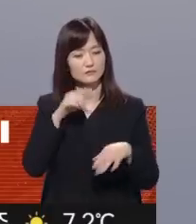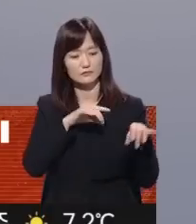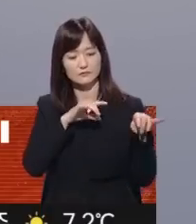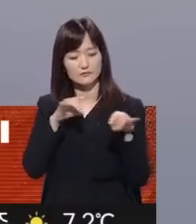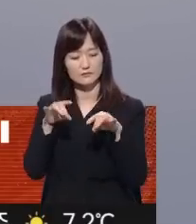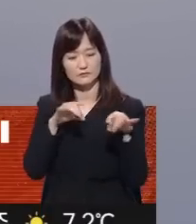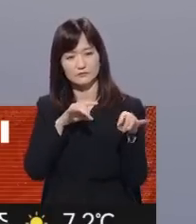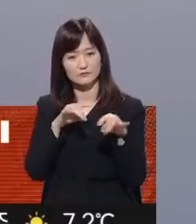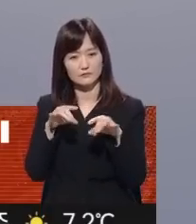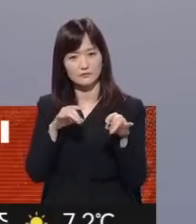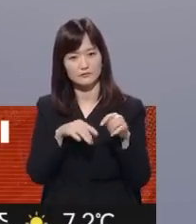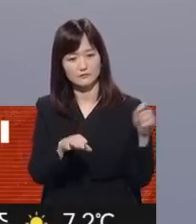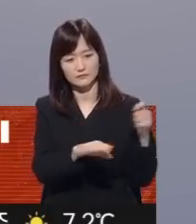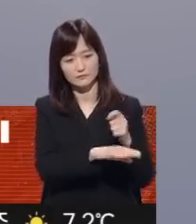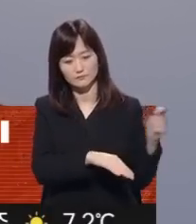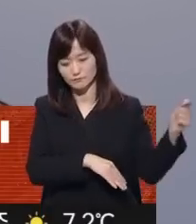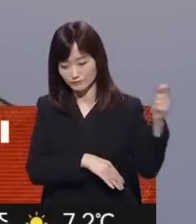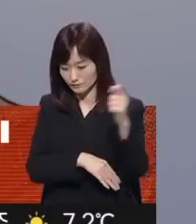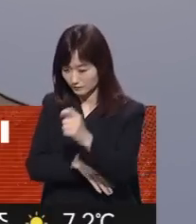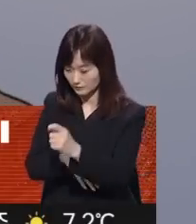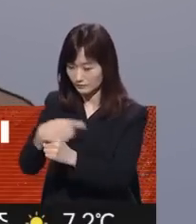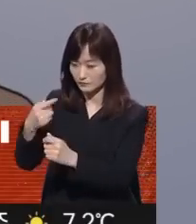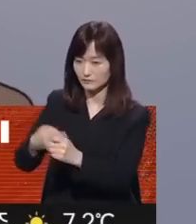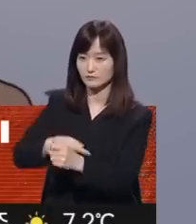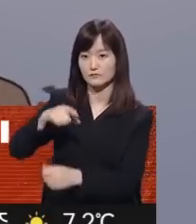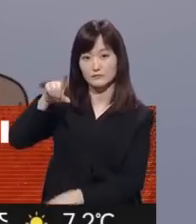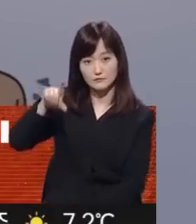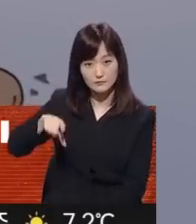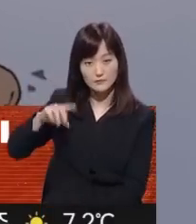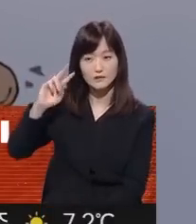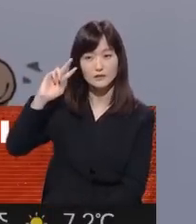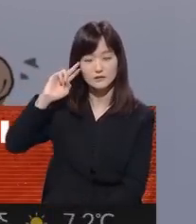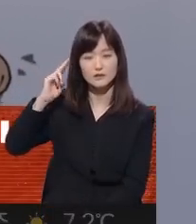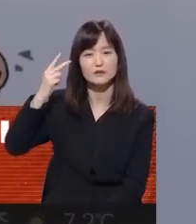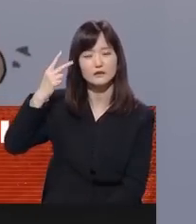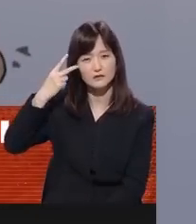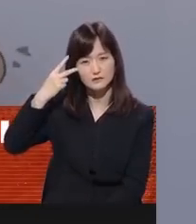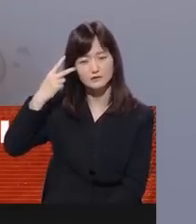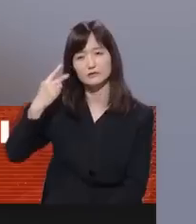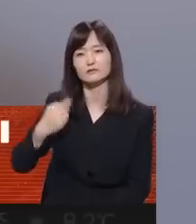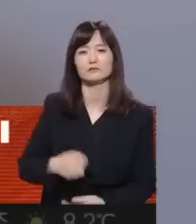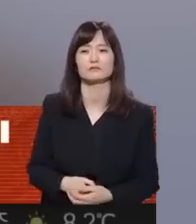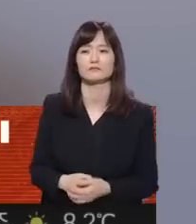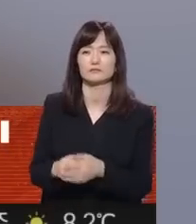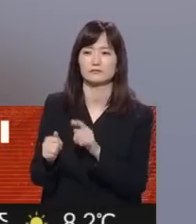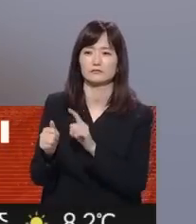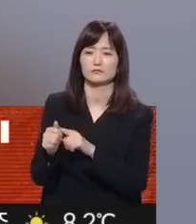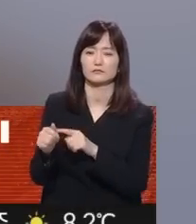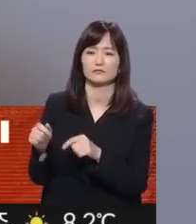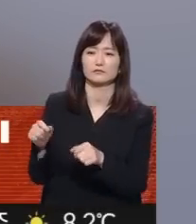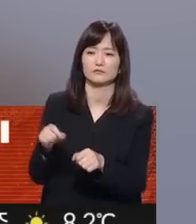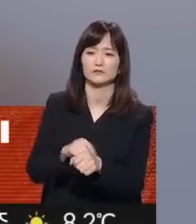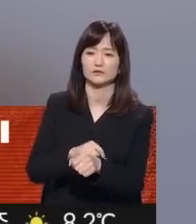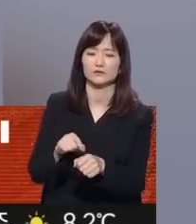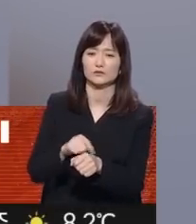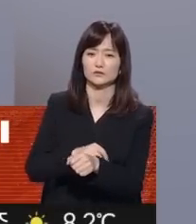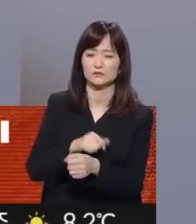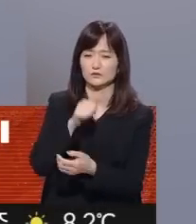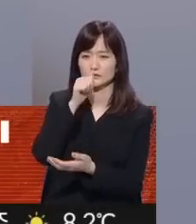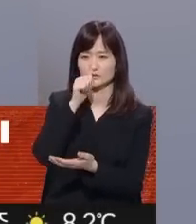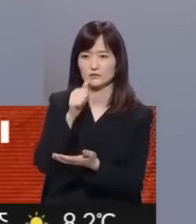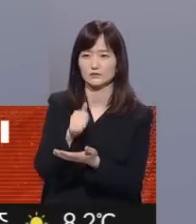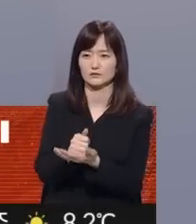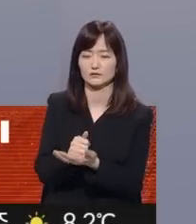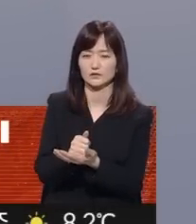택시와 자동 결제 되는 경우들이 있잖아요 자동 결제됐다고 착각을 했다 이 남성에게는 혐의가 적용되서